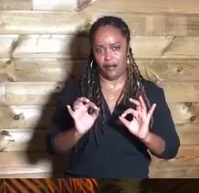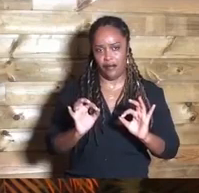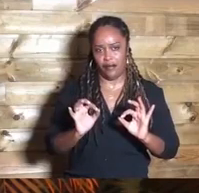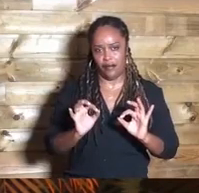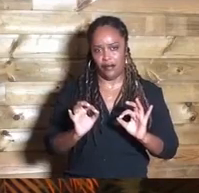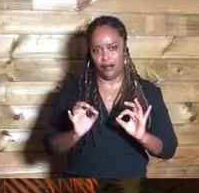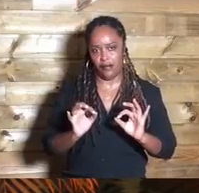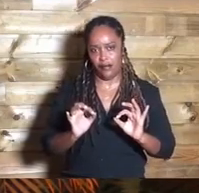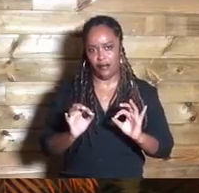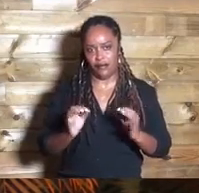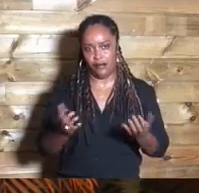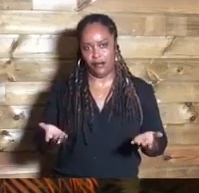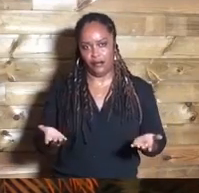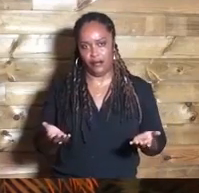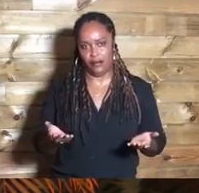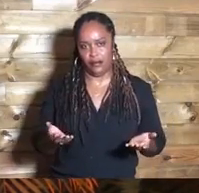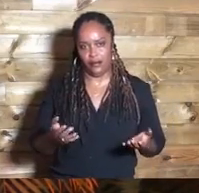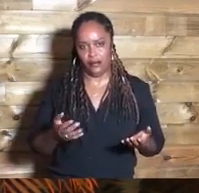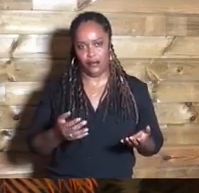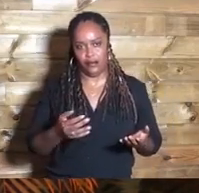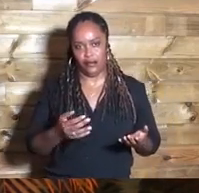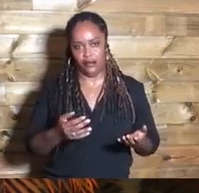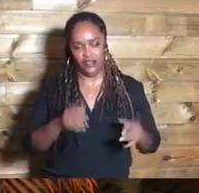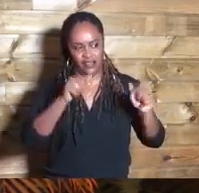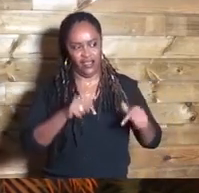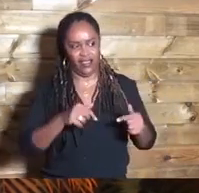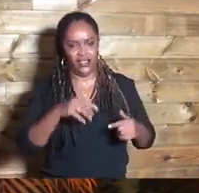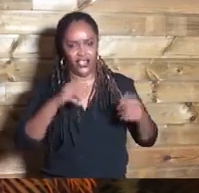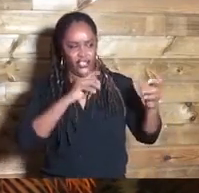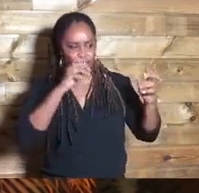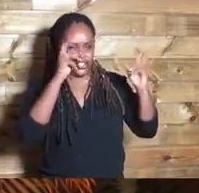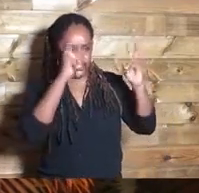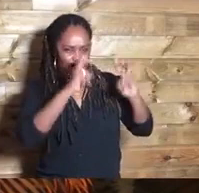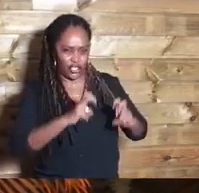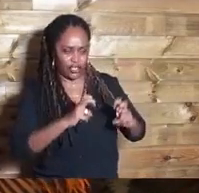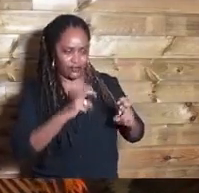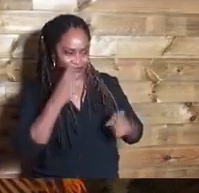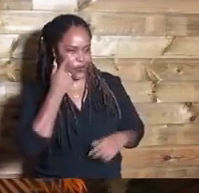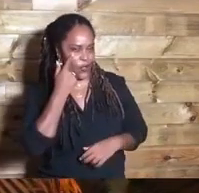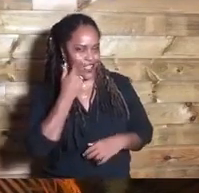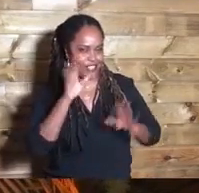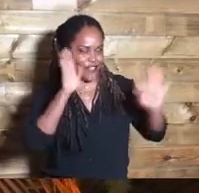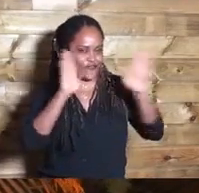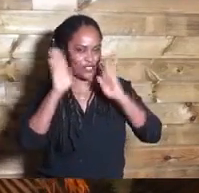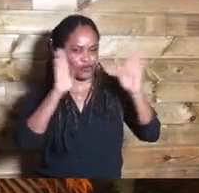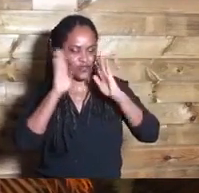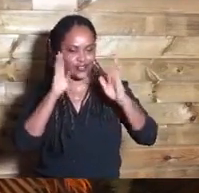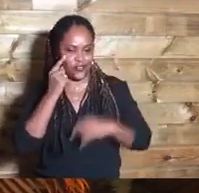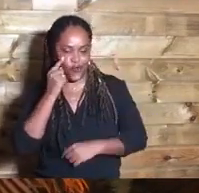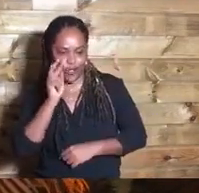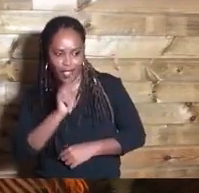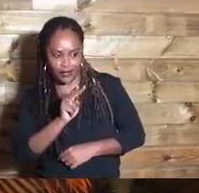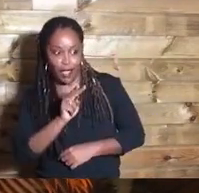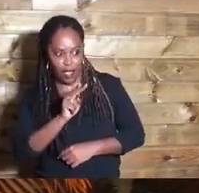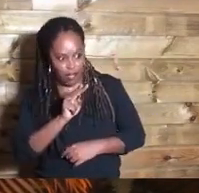une maison, 3 pièces, 2 500 €, s'il vous plaît. Obligé, les vous qui passent avec petit salaire, petit cas là, à